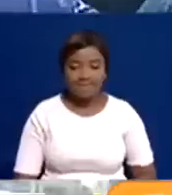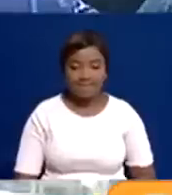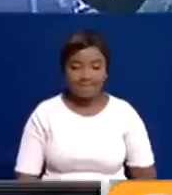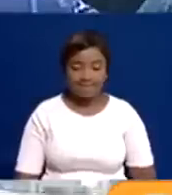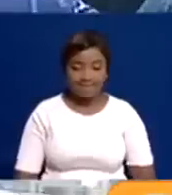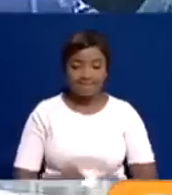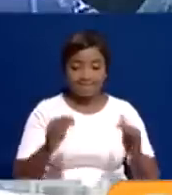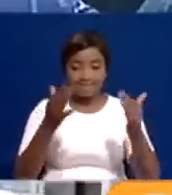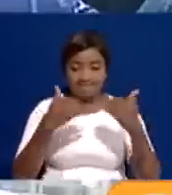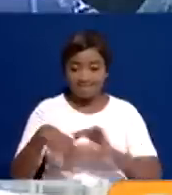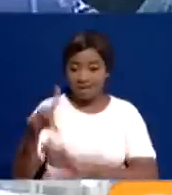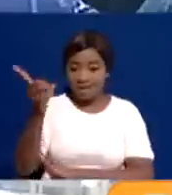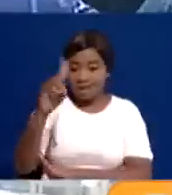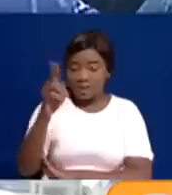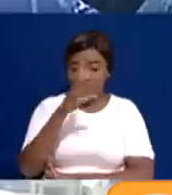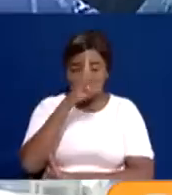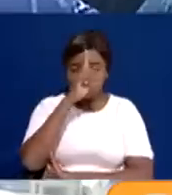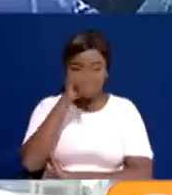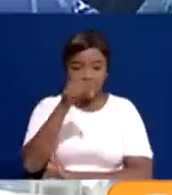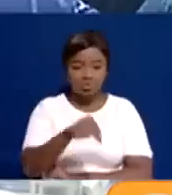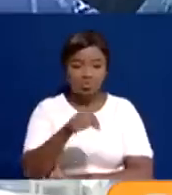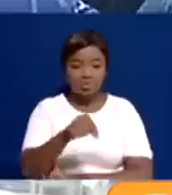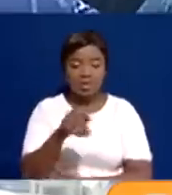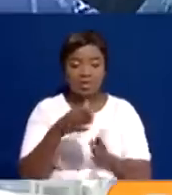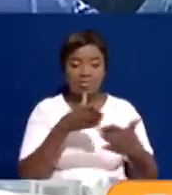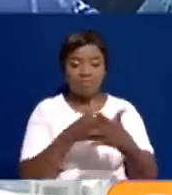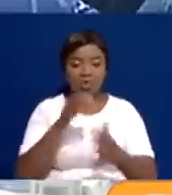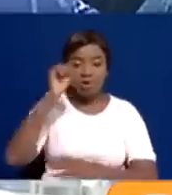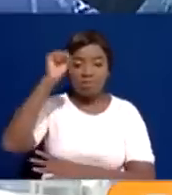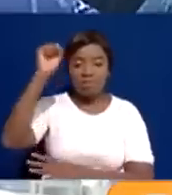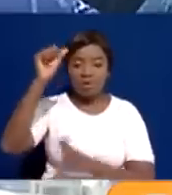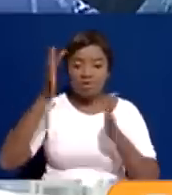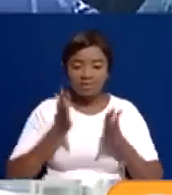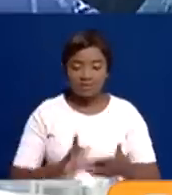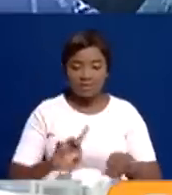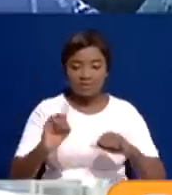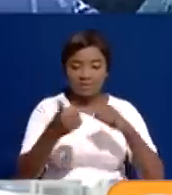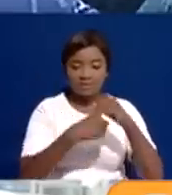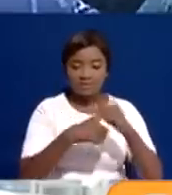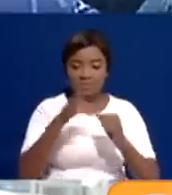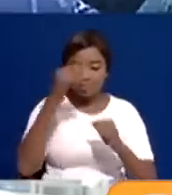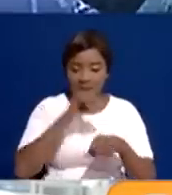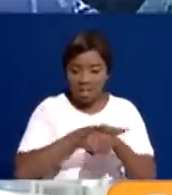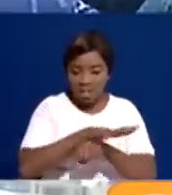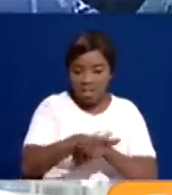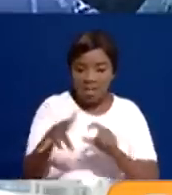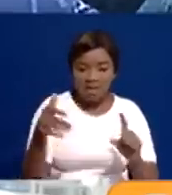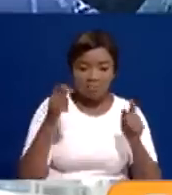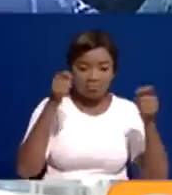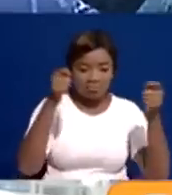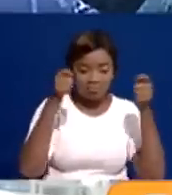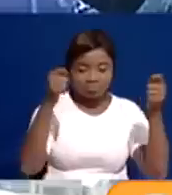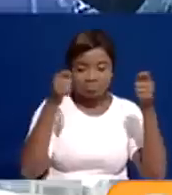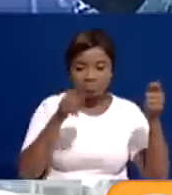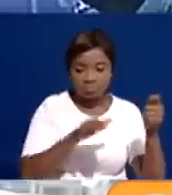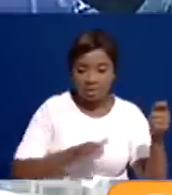Tusalie jijini Nairobi ambapo polisi leo waliwazuilia wanasiasa sita upinzani kufuatia zahma ya maandamano iliyoshuhudiwa katikati mwa jiji la